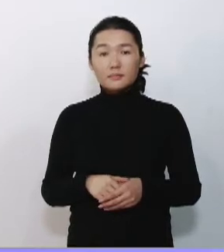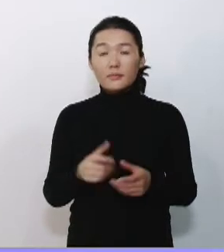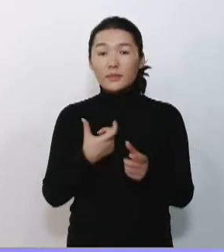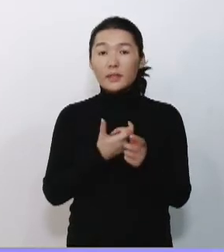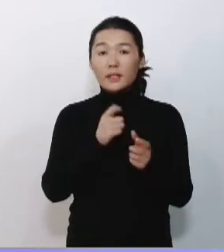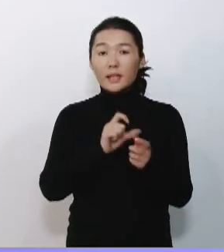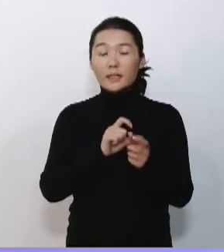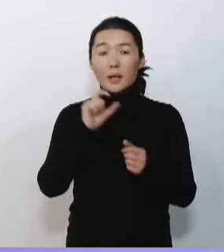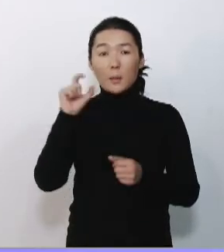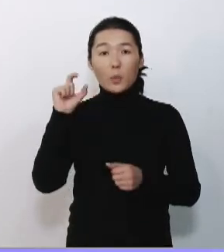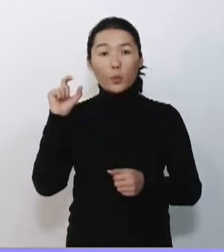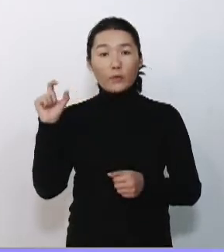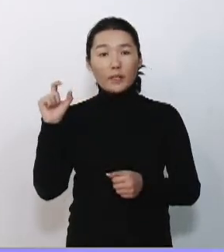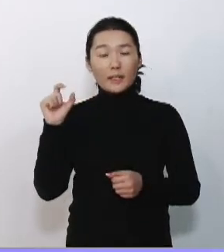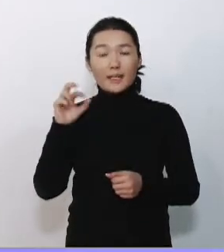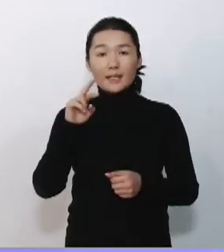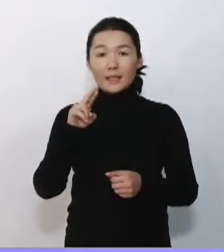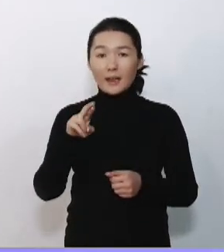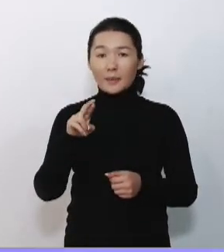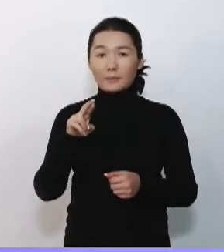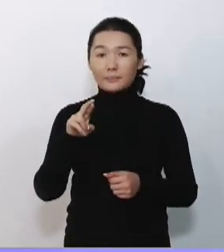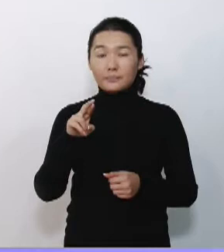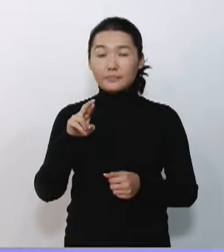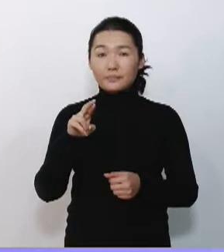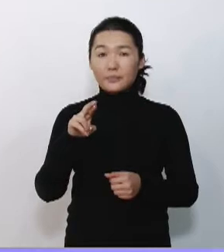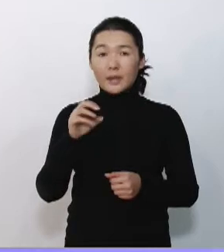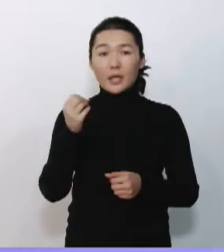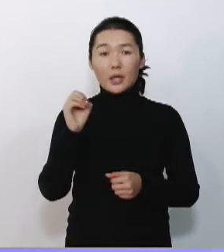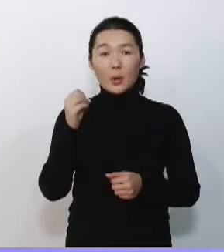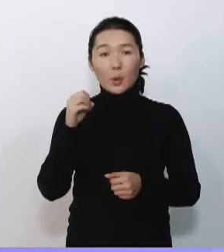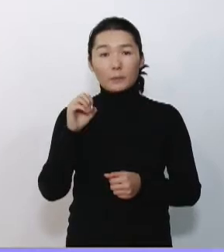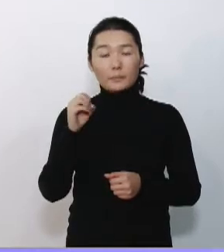Это буквы Я, Ё,